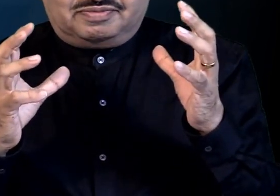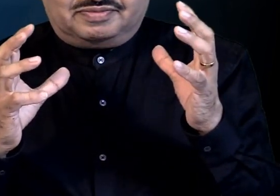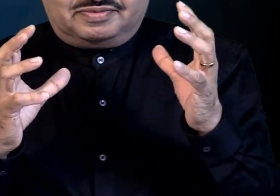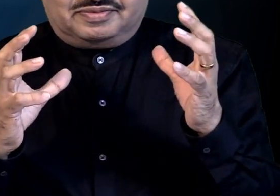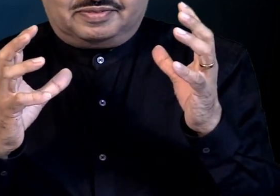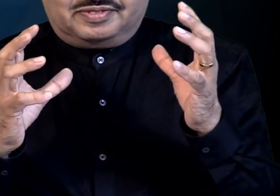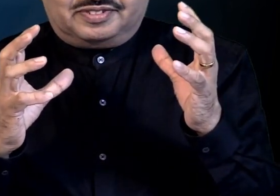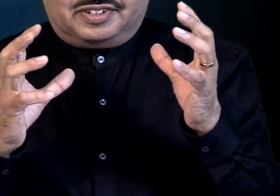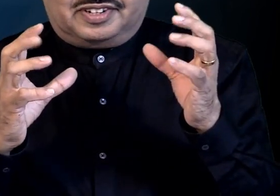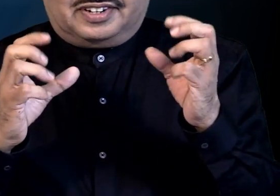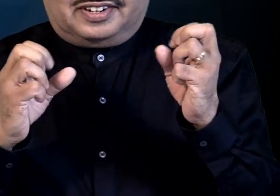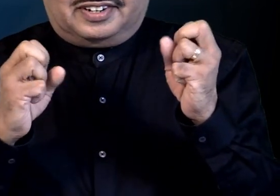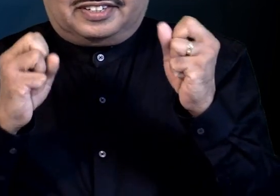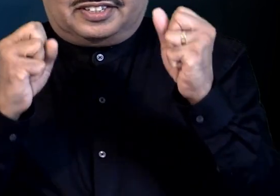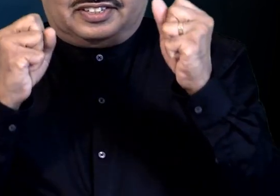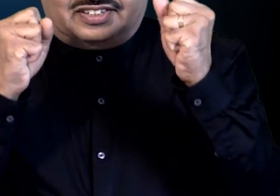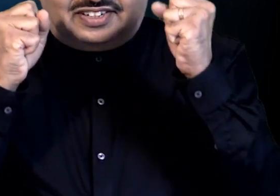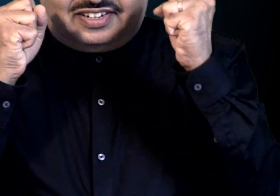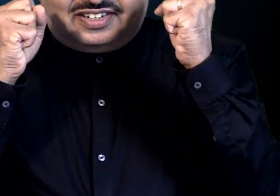വാത്സല്യവും